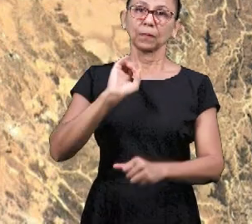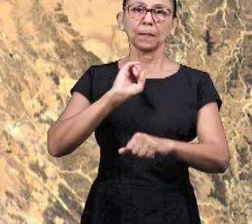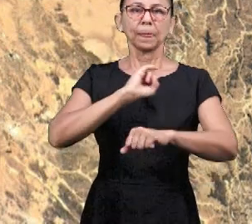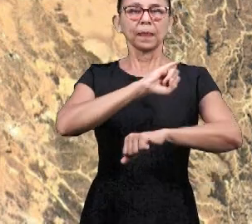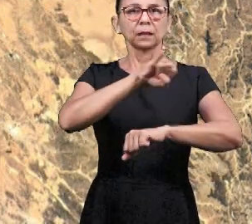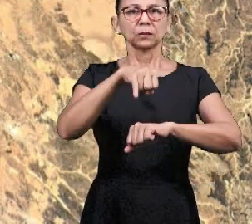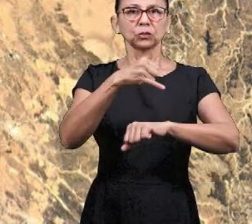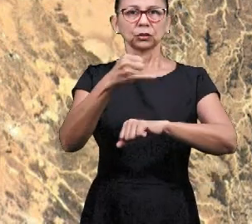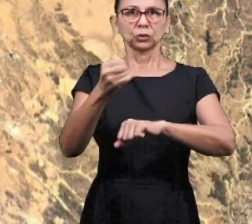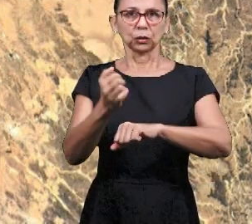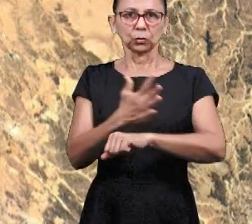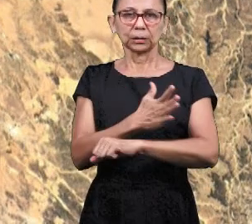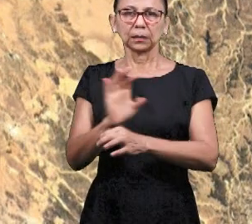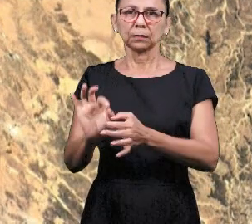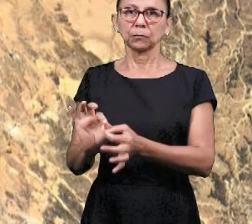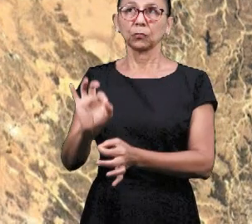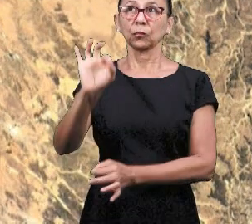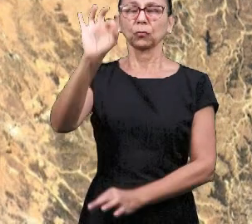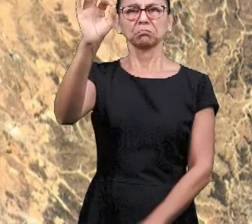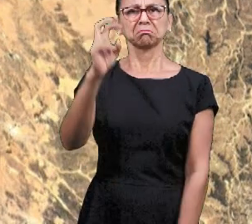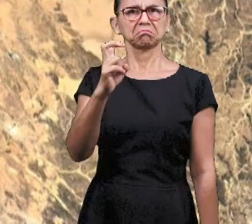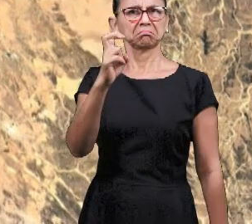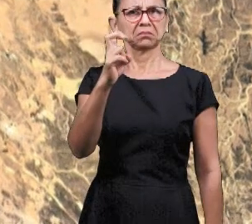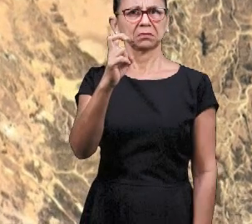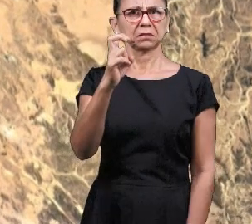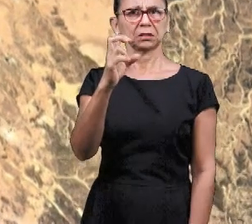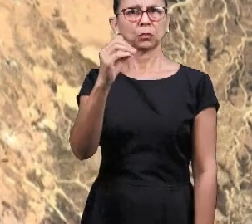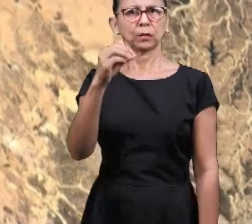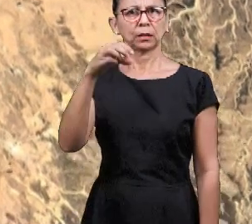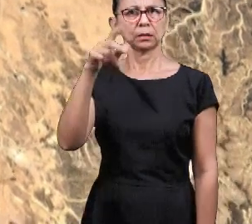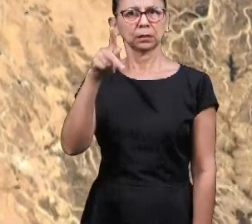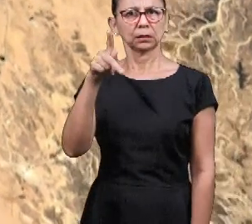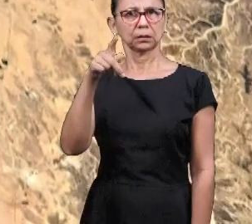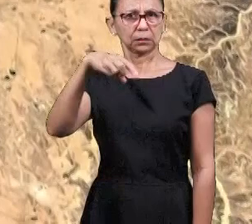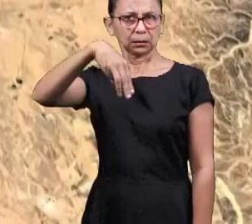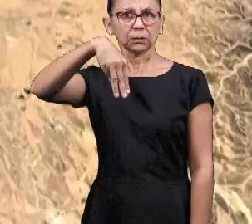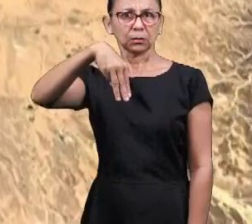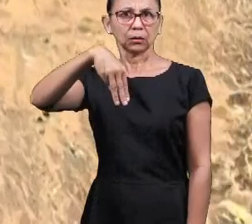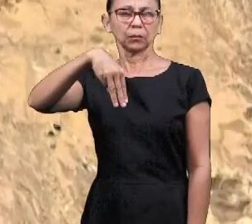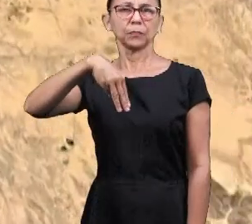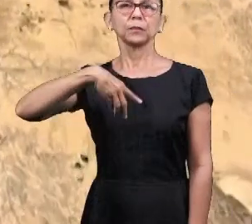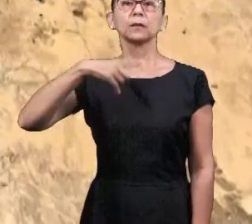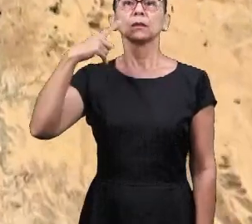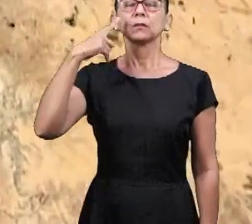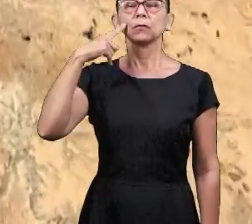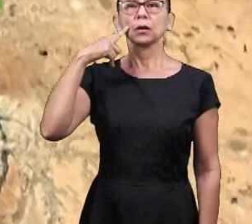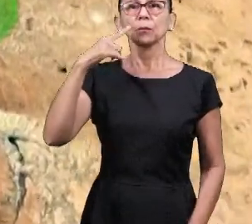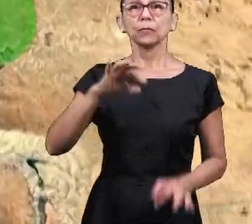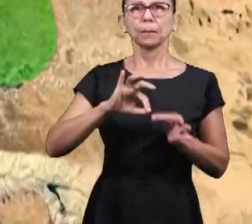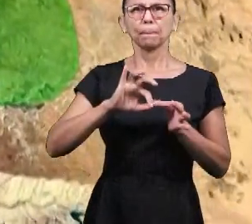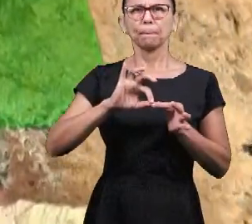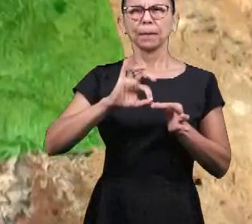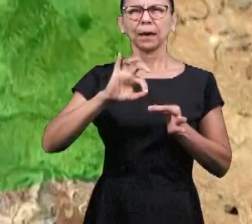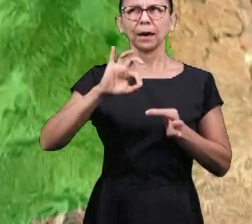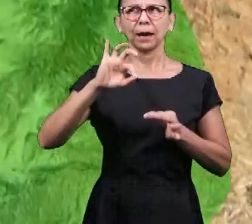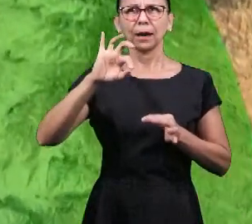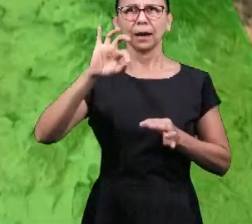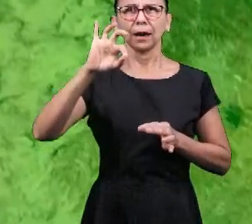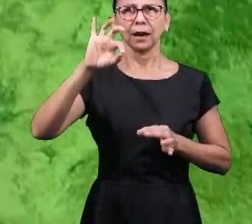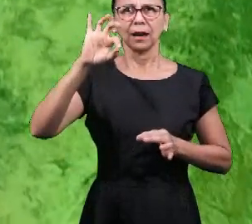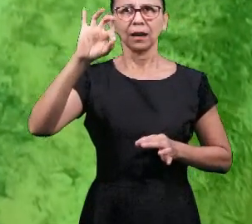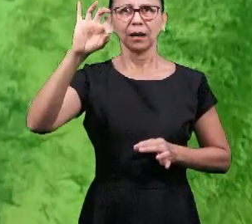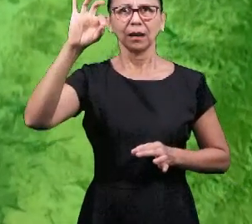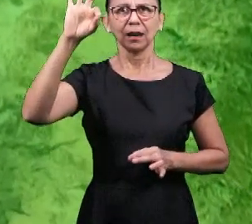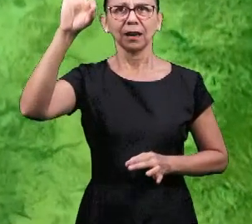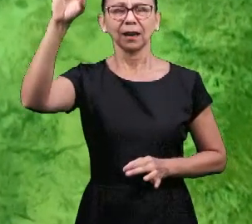La région de la Judée, la région de la Pérée, Samarie, Décapolis, Galilée. Nous